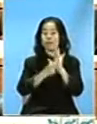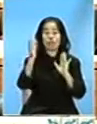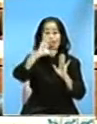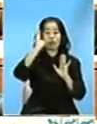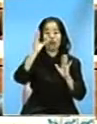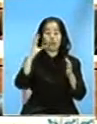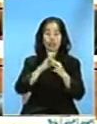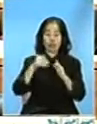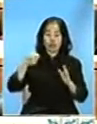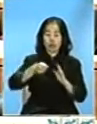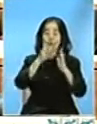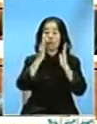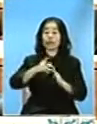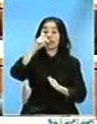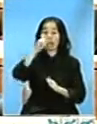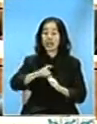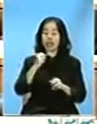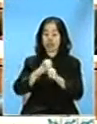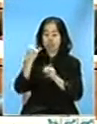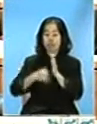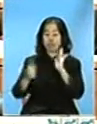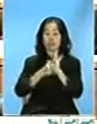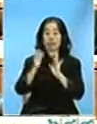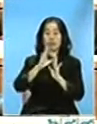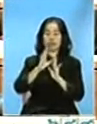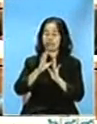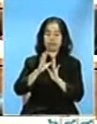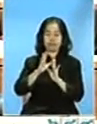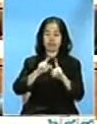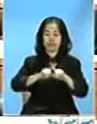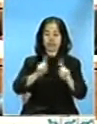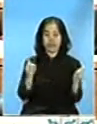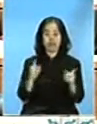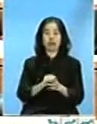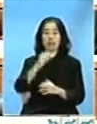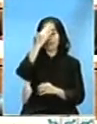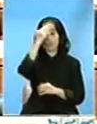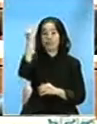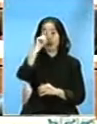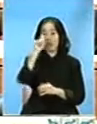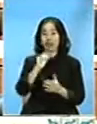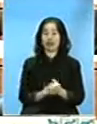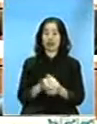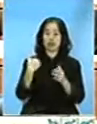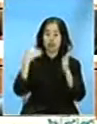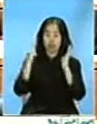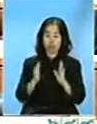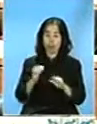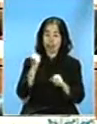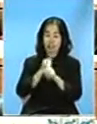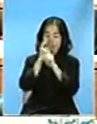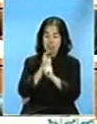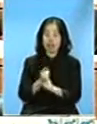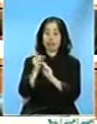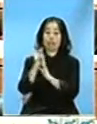ายว่าการฆ่าคนตายเป็นเรื่องที่ผิดไม่ใช่ครับเพราะว่าข้อเท็จจริงแล้วเนี่ยคนที่ทำตามกฎหม